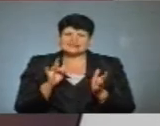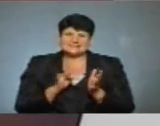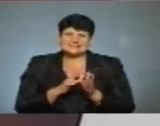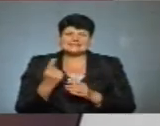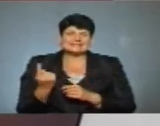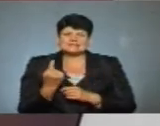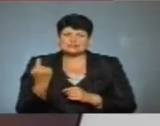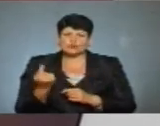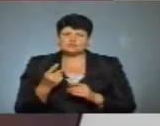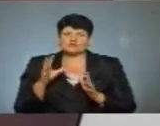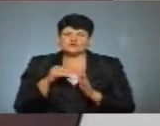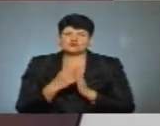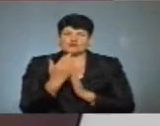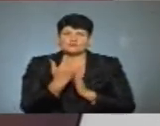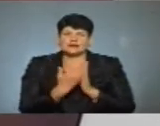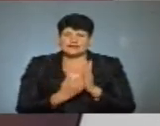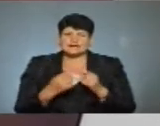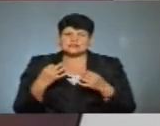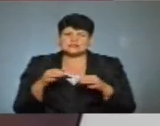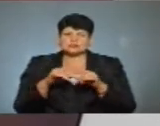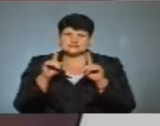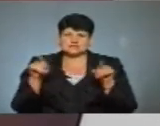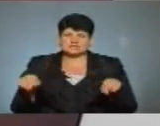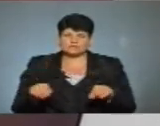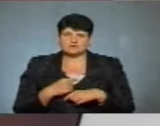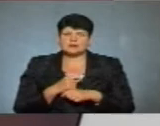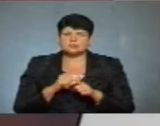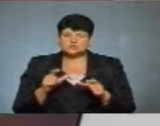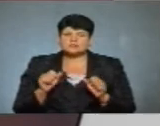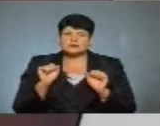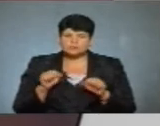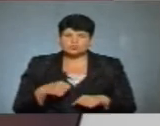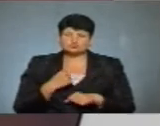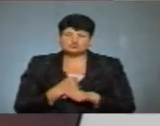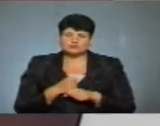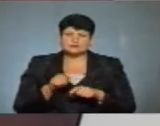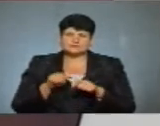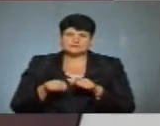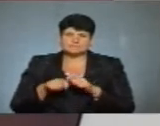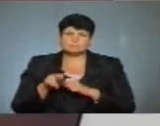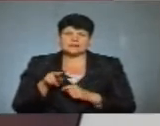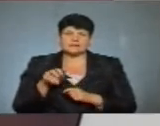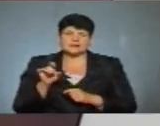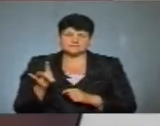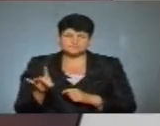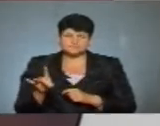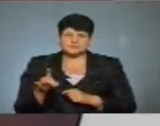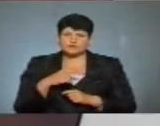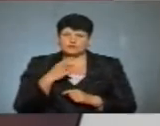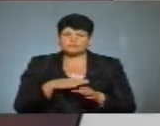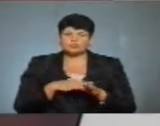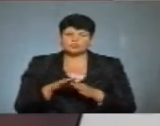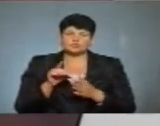в області, увійшов до переліку сертифікованих лабораторій України, де можуть робити тести методом ПЛР. За словами